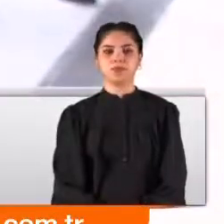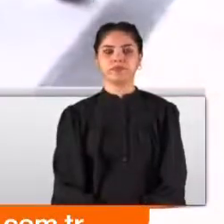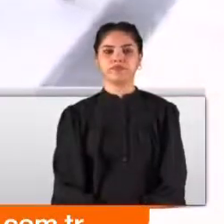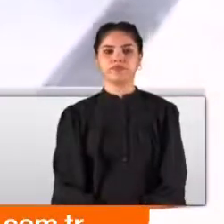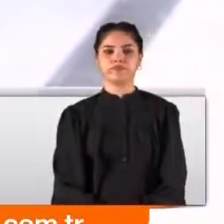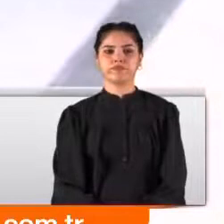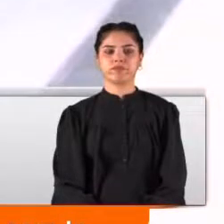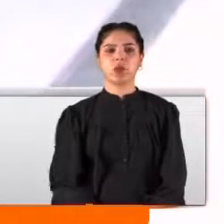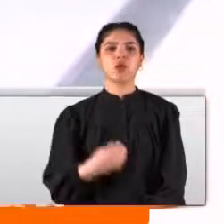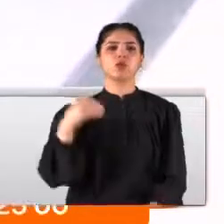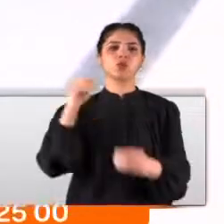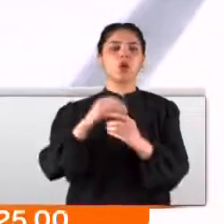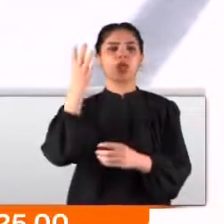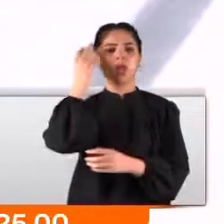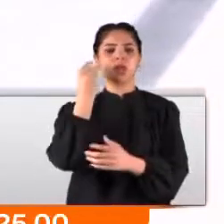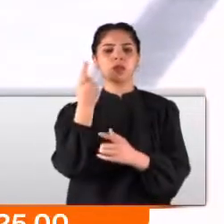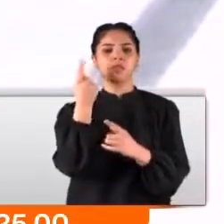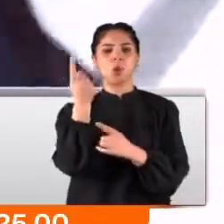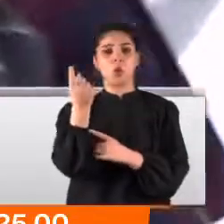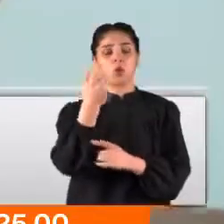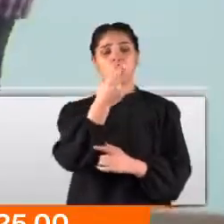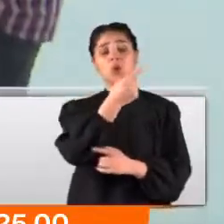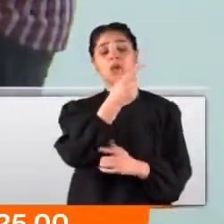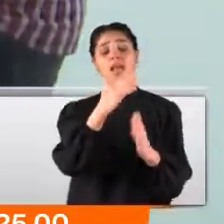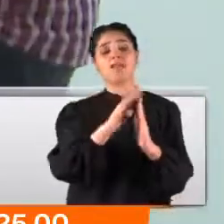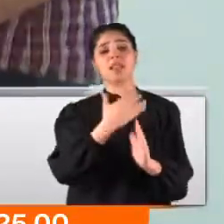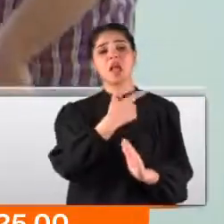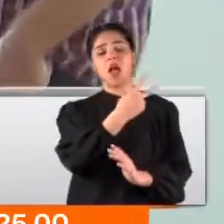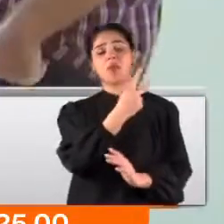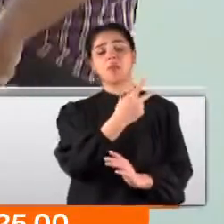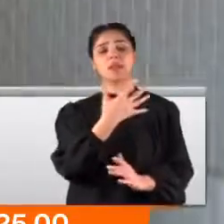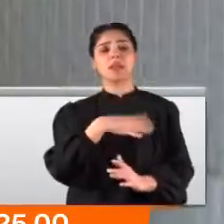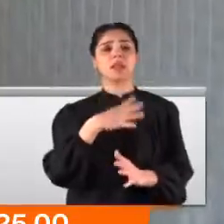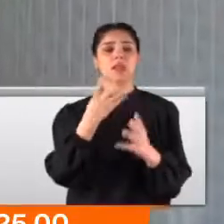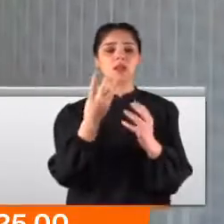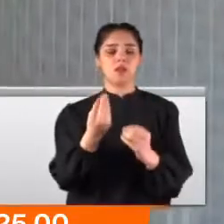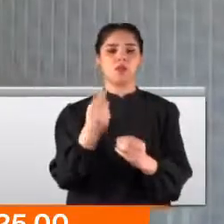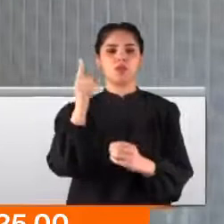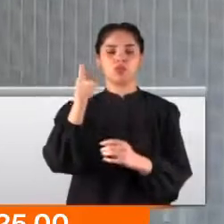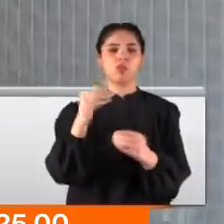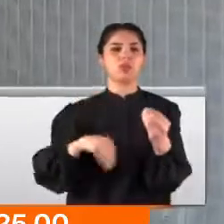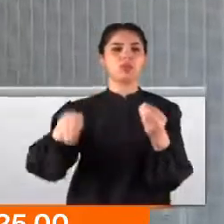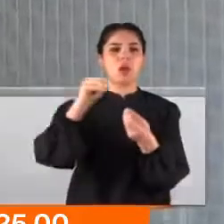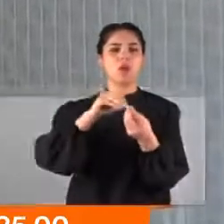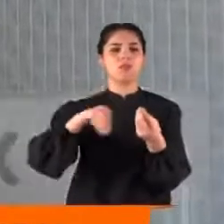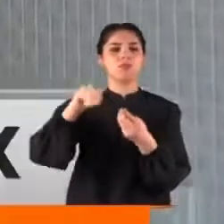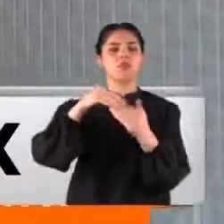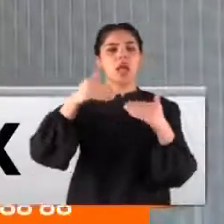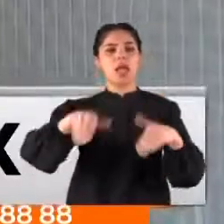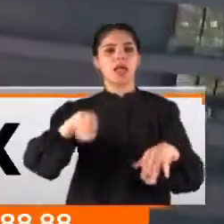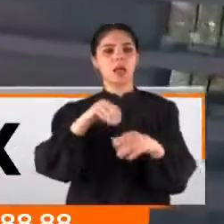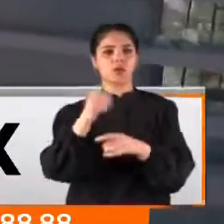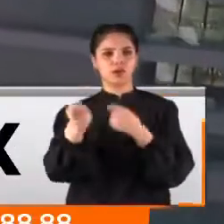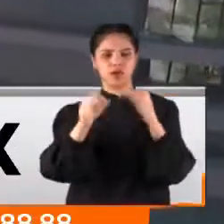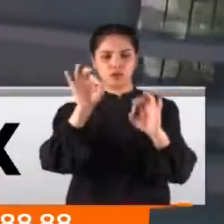doğru anlıyorsun ki yavaş yavaş onun istediği olacak. Kiracıların belini büken o fahiş kira artışlarının önüne geçmek için düğmeye